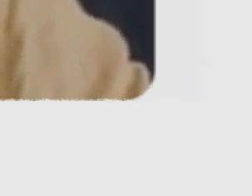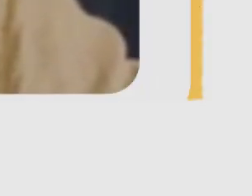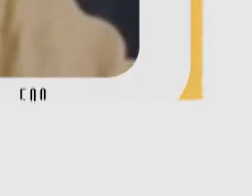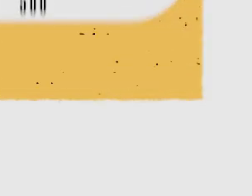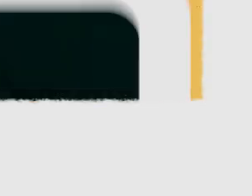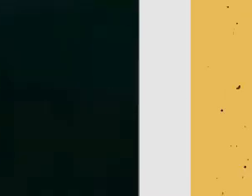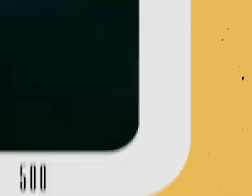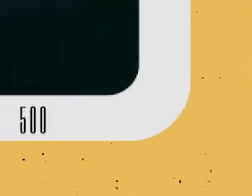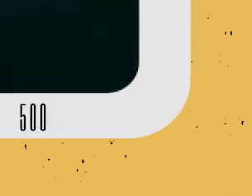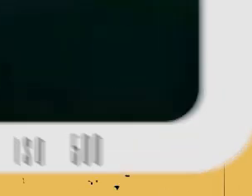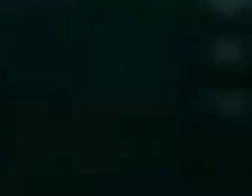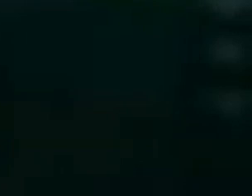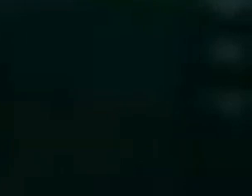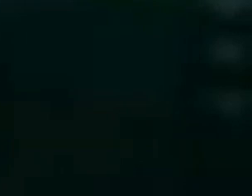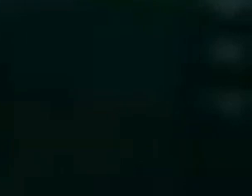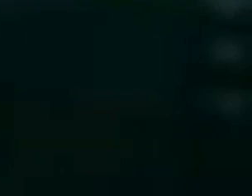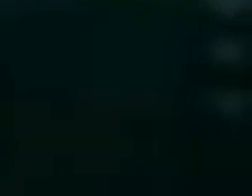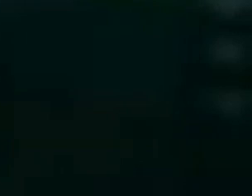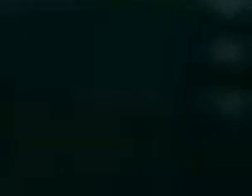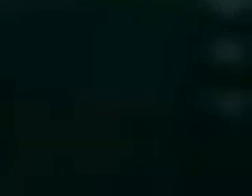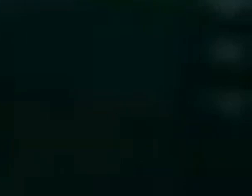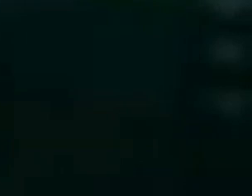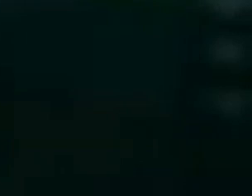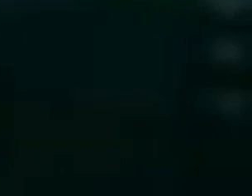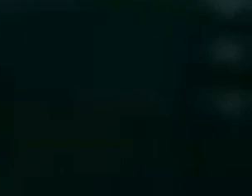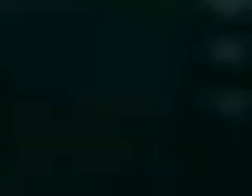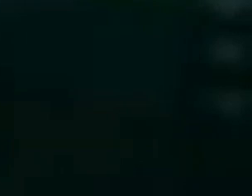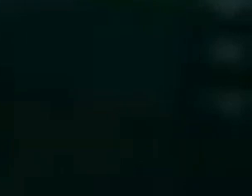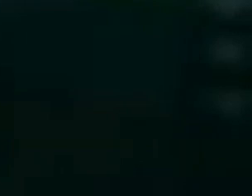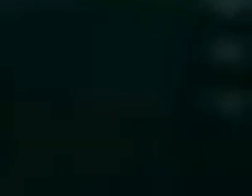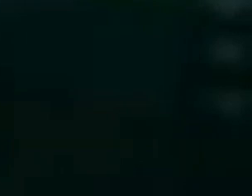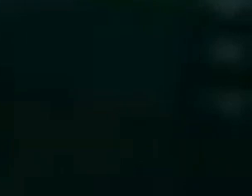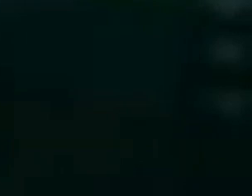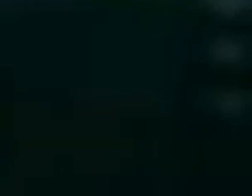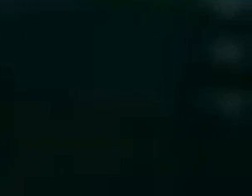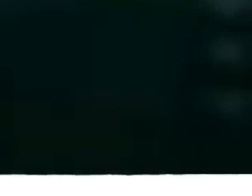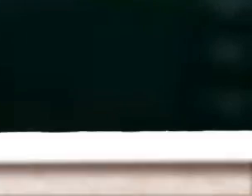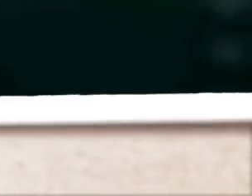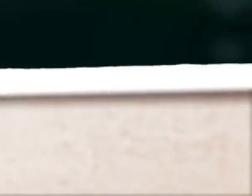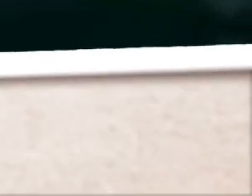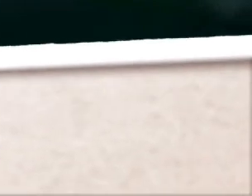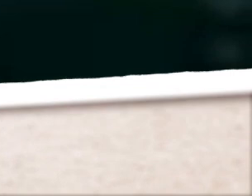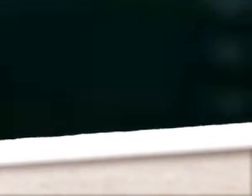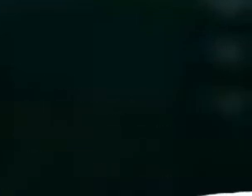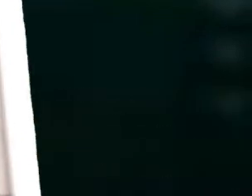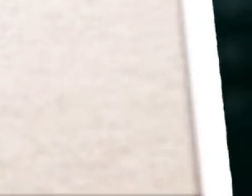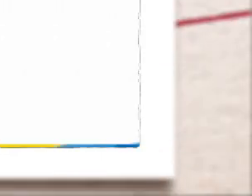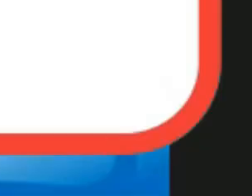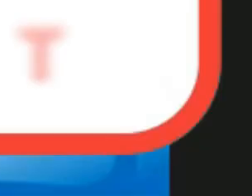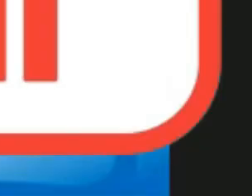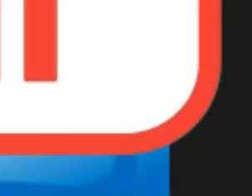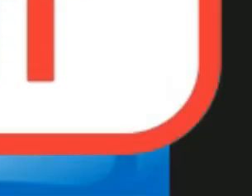மன்னிப்பு கேட்க தயார். இது போன்ற இன்னும் பல செய்திகளோடு மீண்டும் ஒரு செய்தி பொறியில் சந்திக்கும் வரை வணக்கம்.